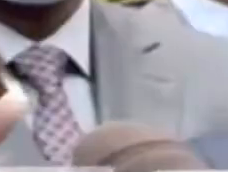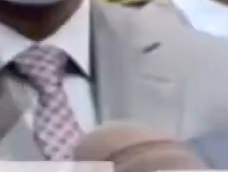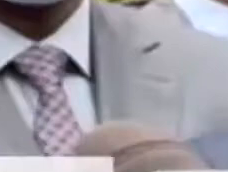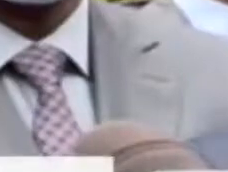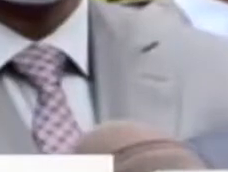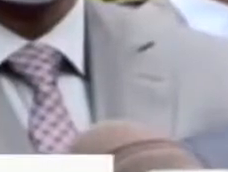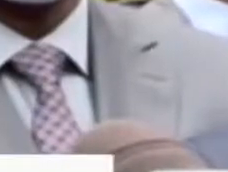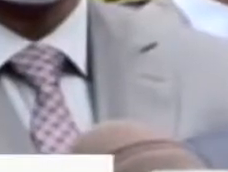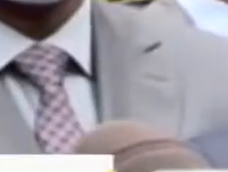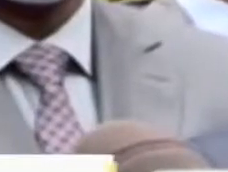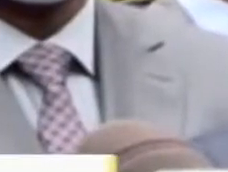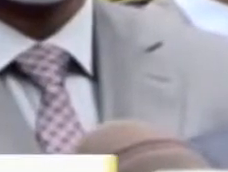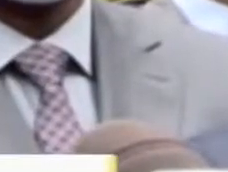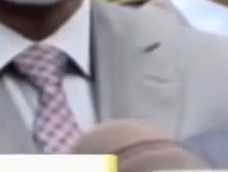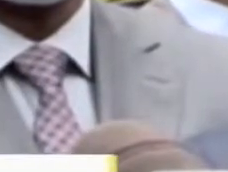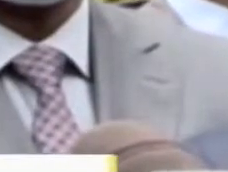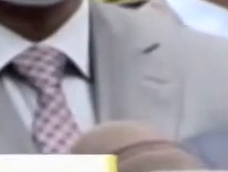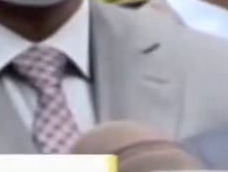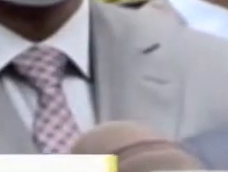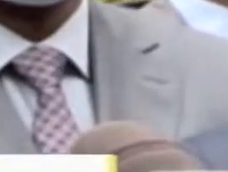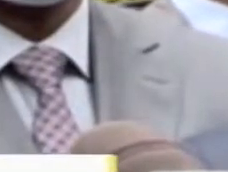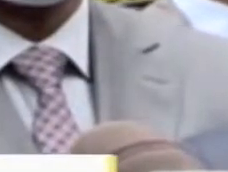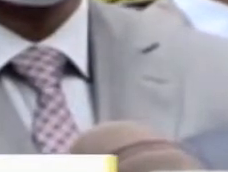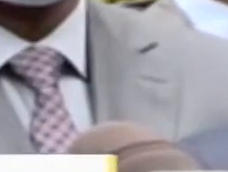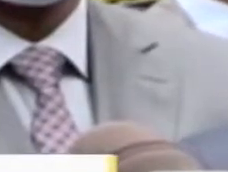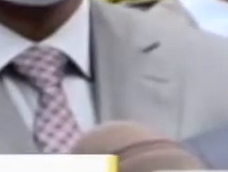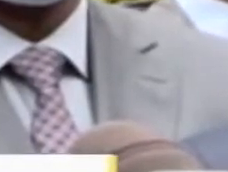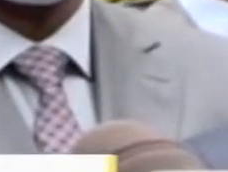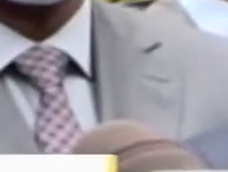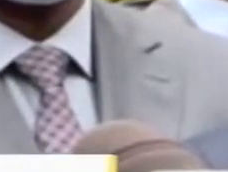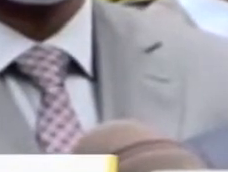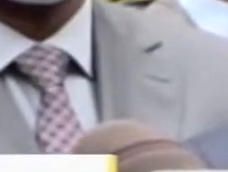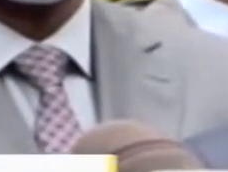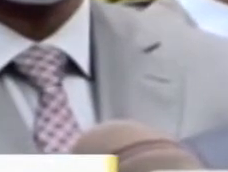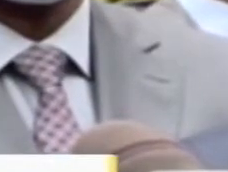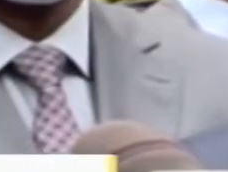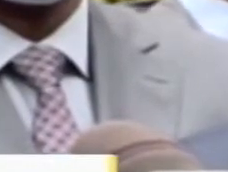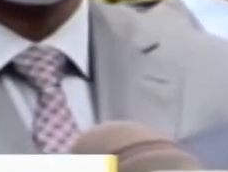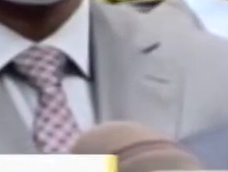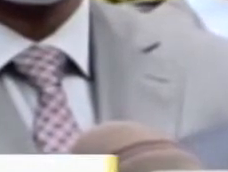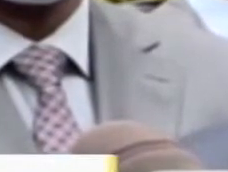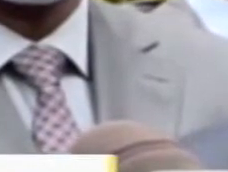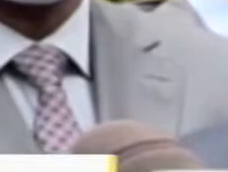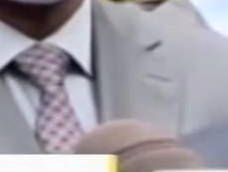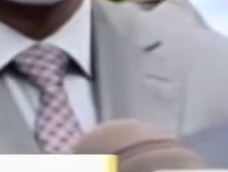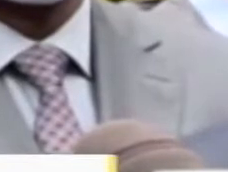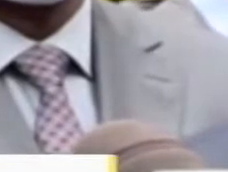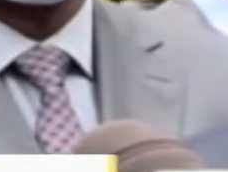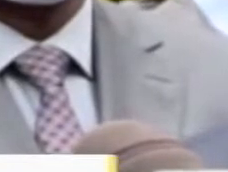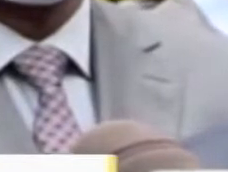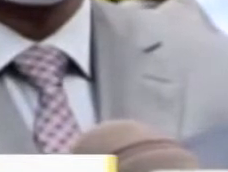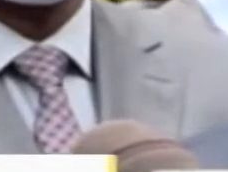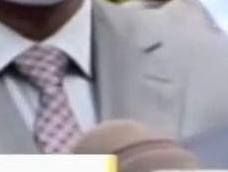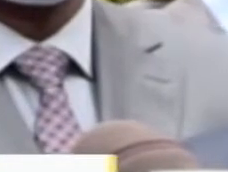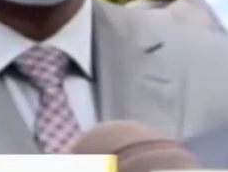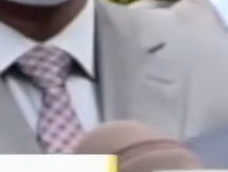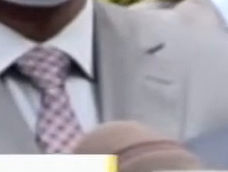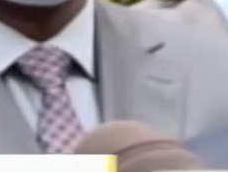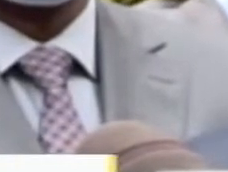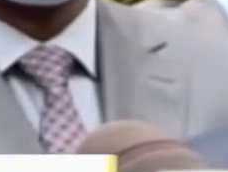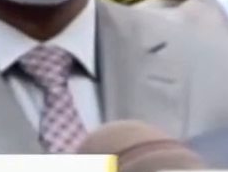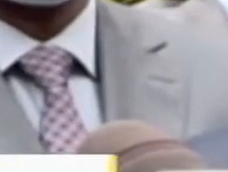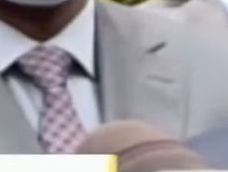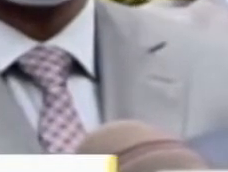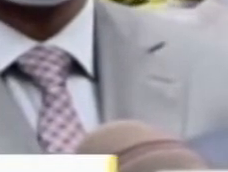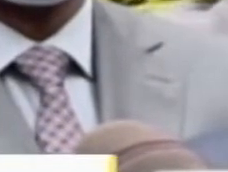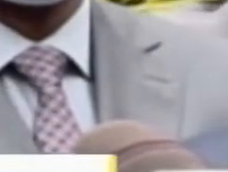It's generally very basic issues that has no controversy or does not disadvantage anybody in the country. It's just more